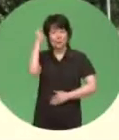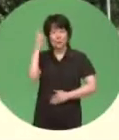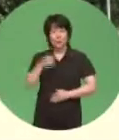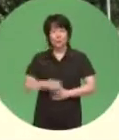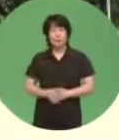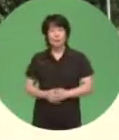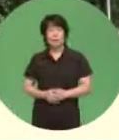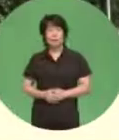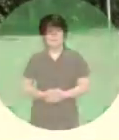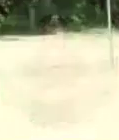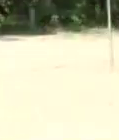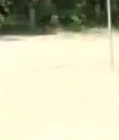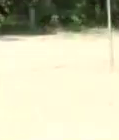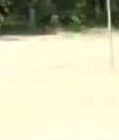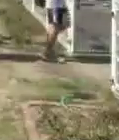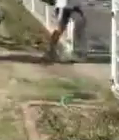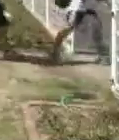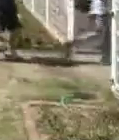ってます。